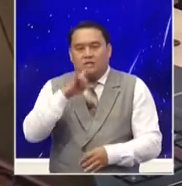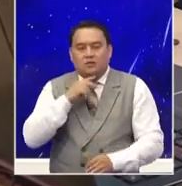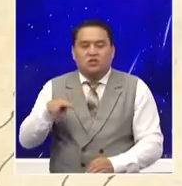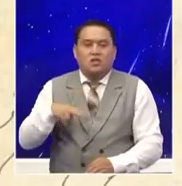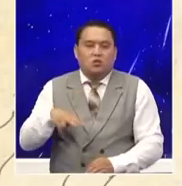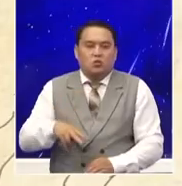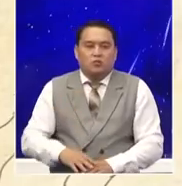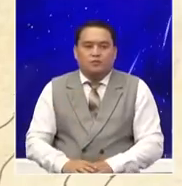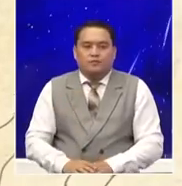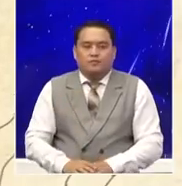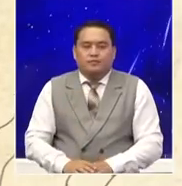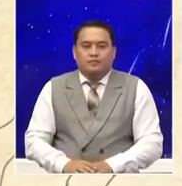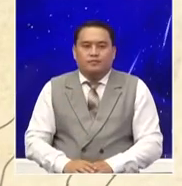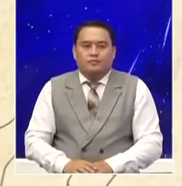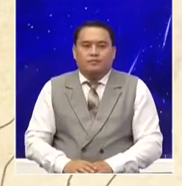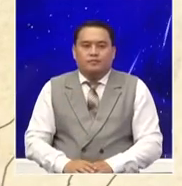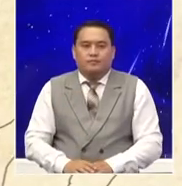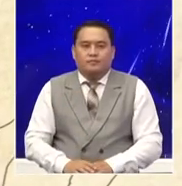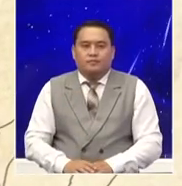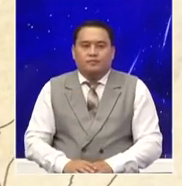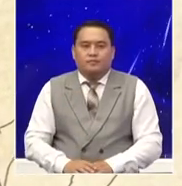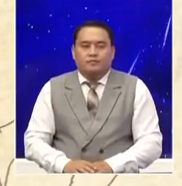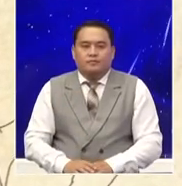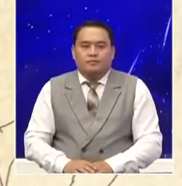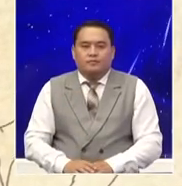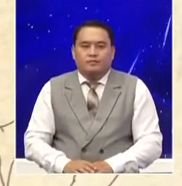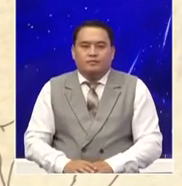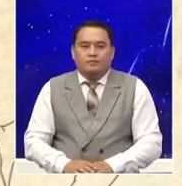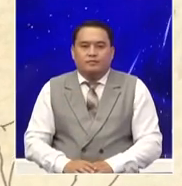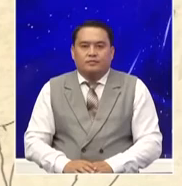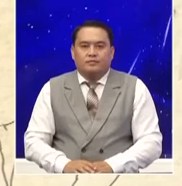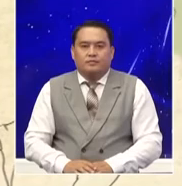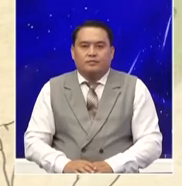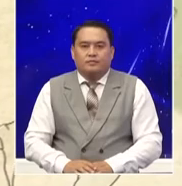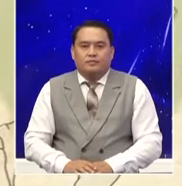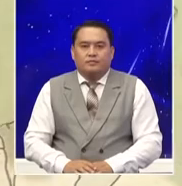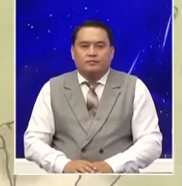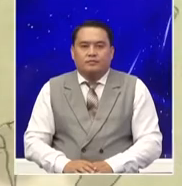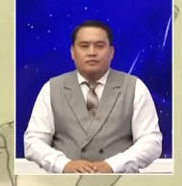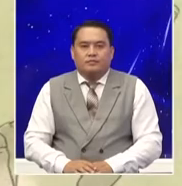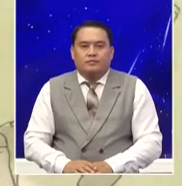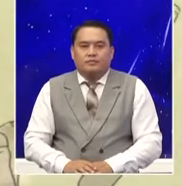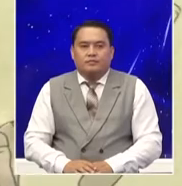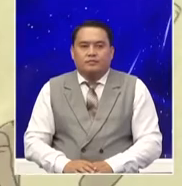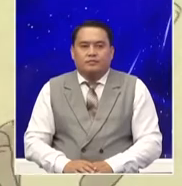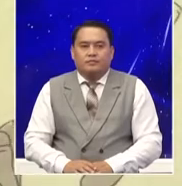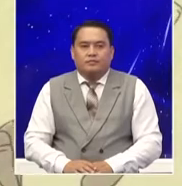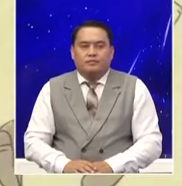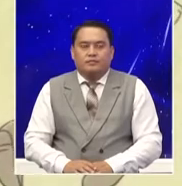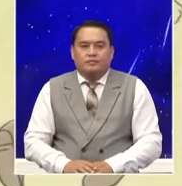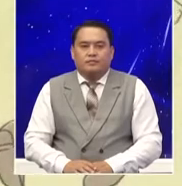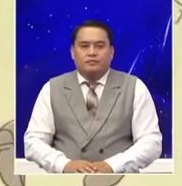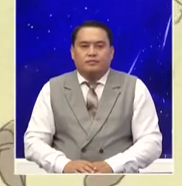литературы. Абая асығып, аттан түсіп, шешелері тұрған топқа жүре бергенде, Олжан оған анандайдан тұрып,